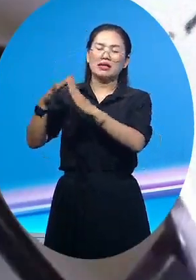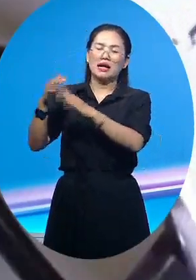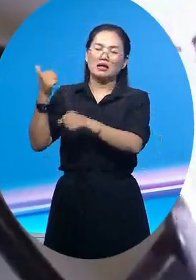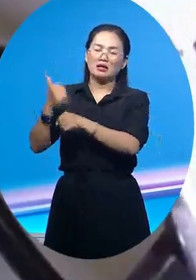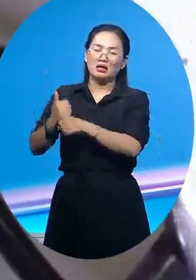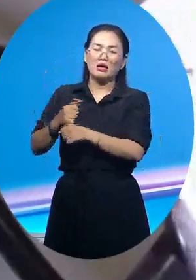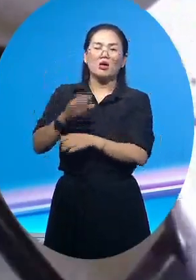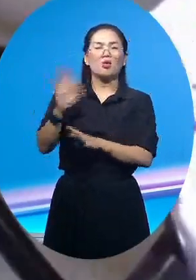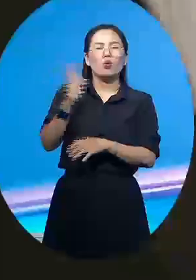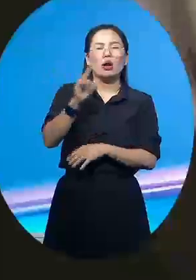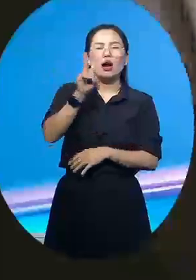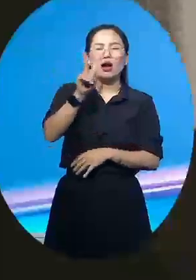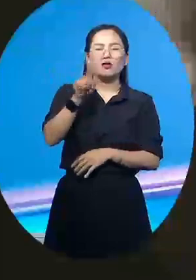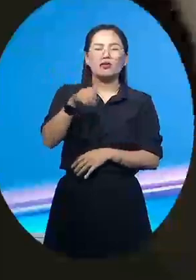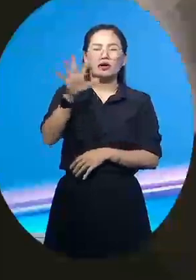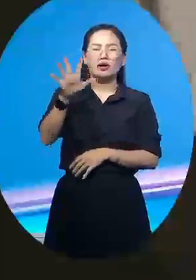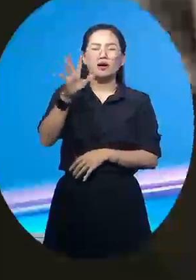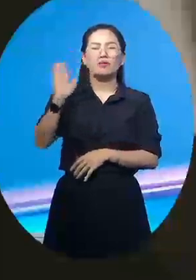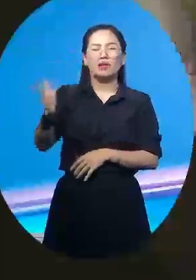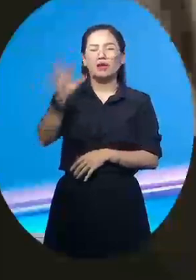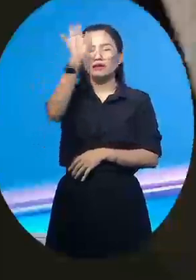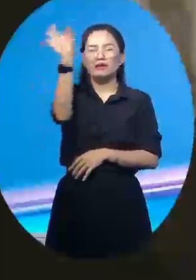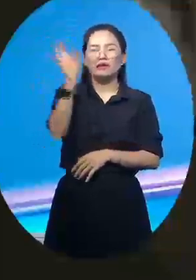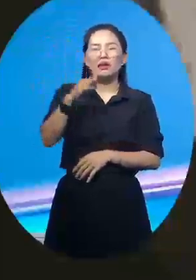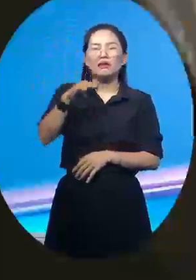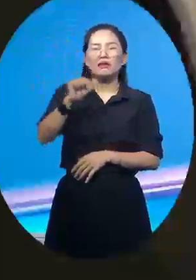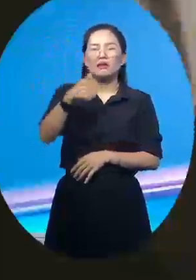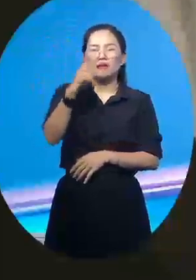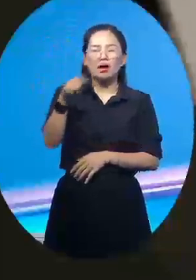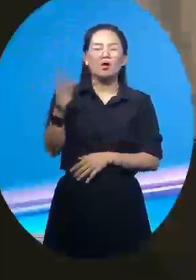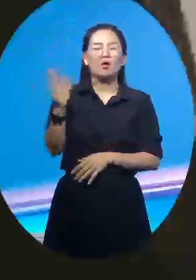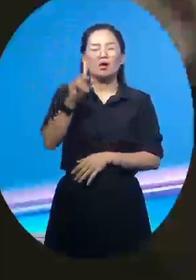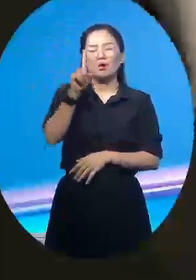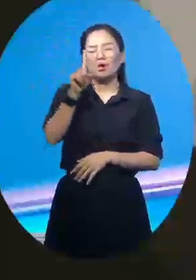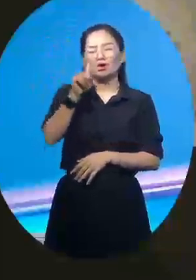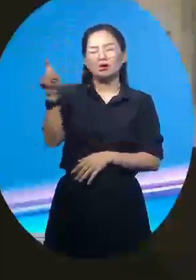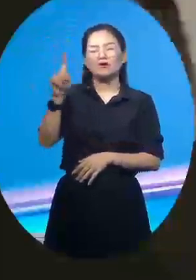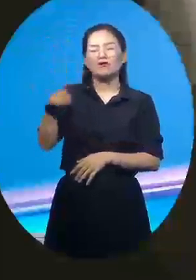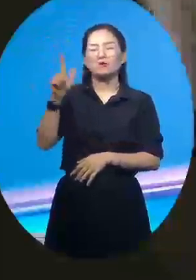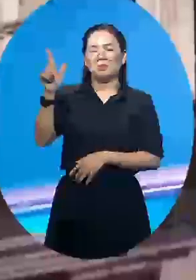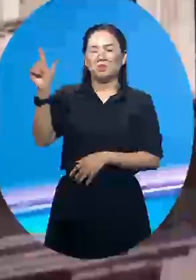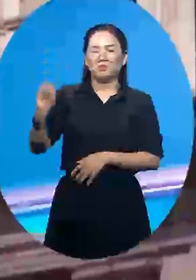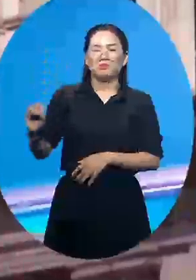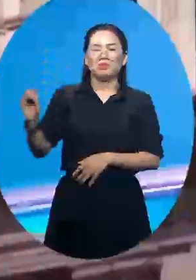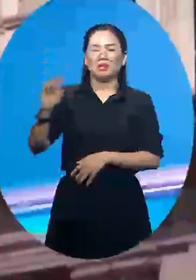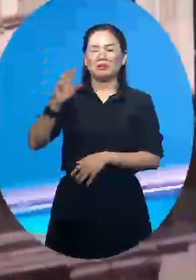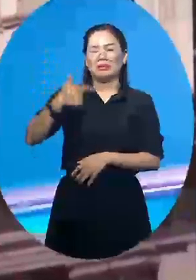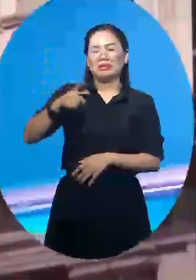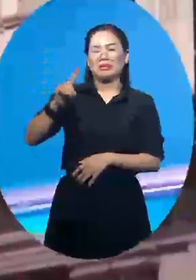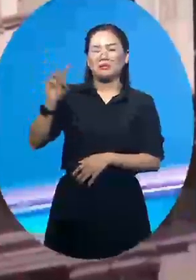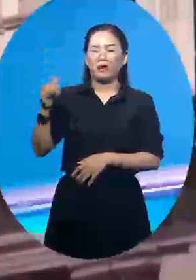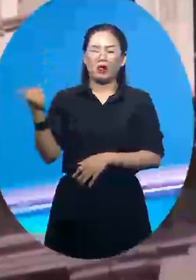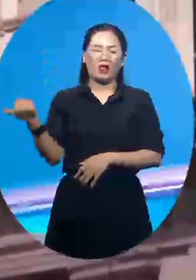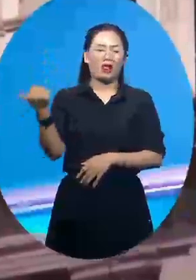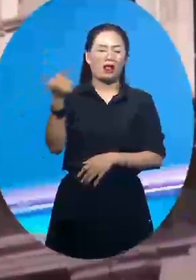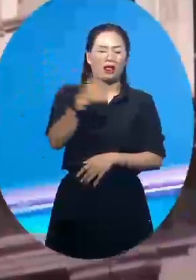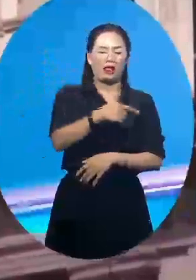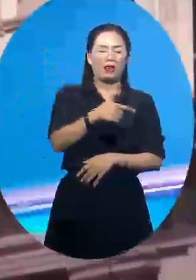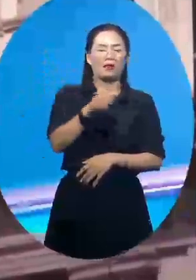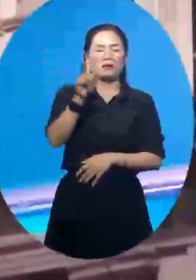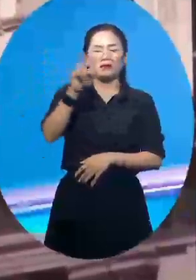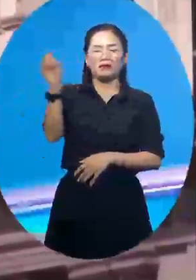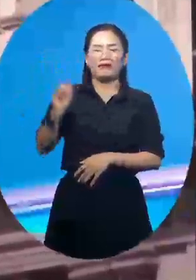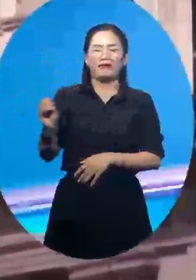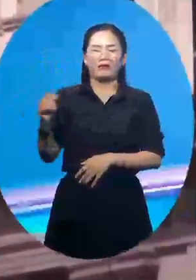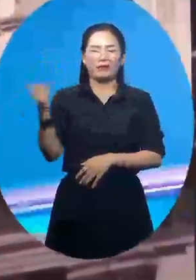mức 2,5 ngàn tỷ bảng tương đương 100,1% GDP Đây là lần đầu tiên tỉ lệ n/ GDP vượt quá